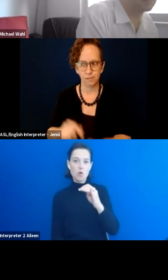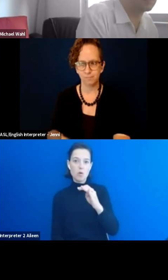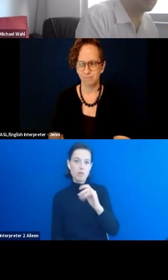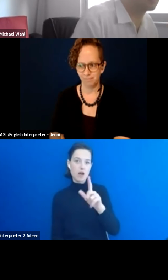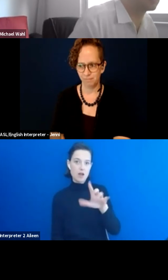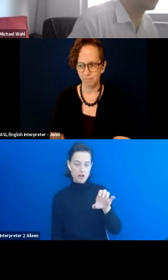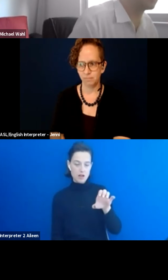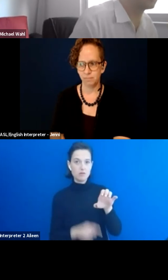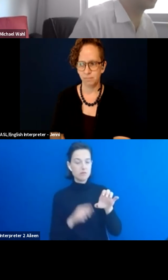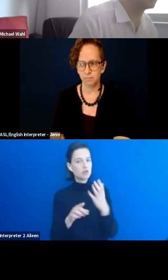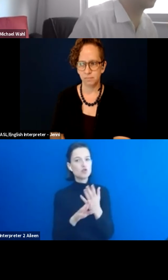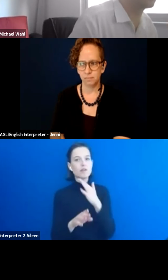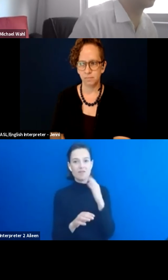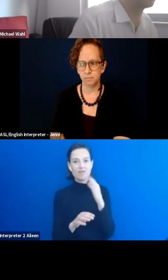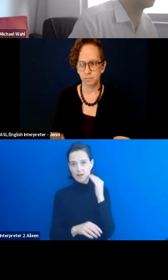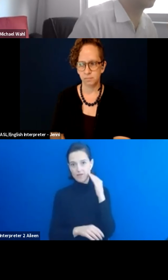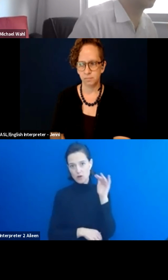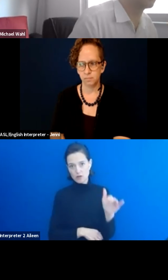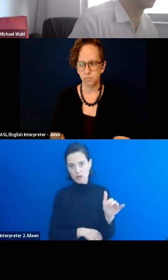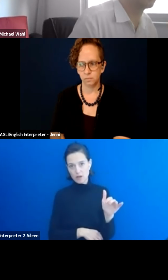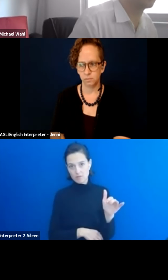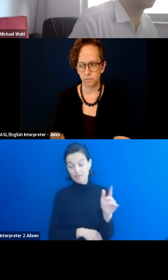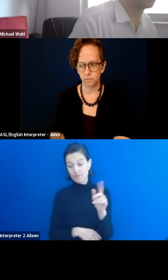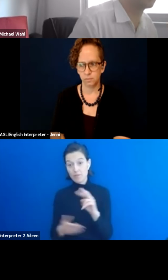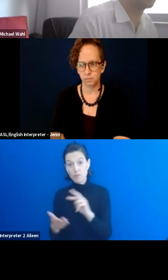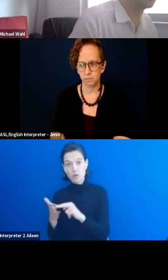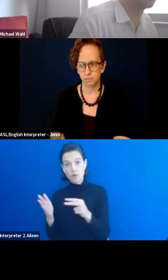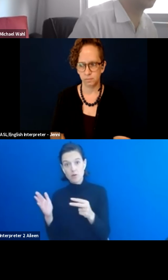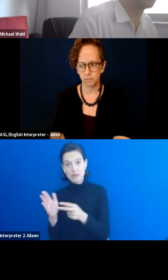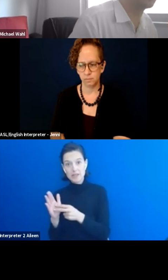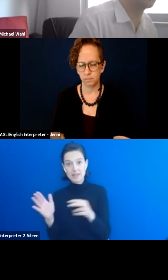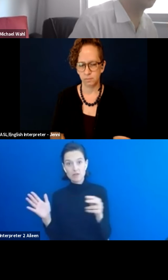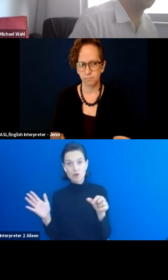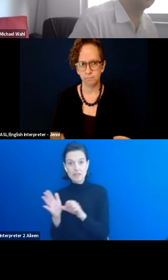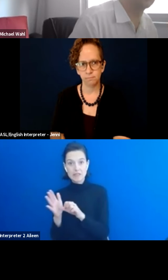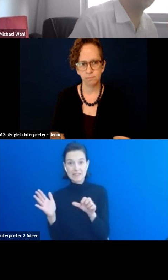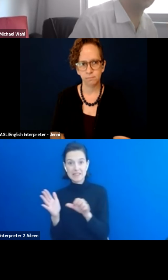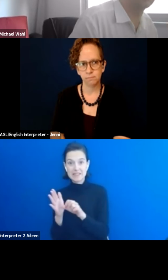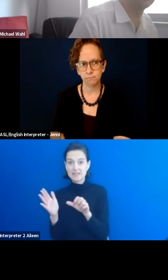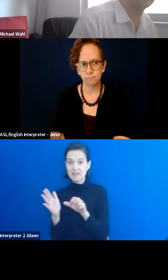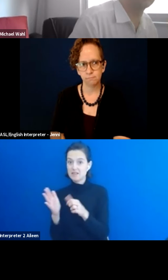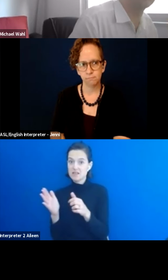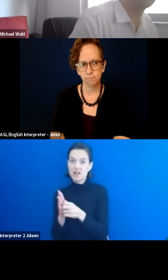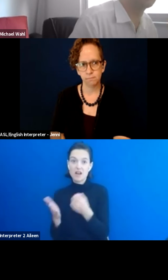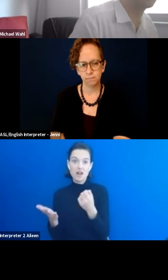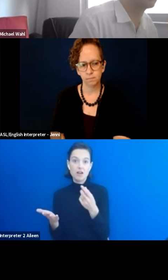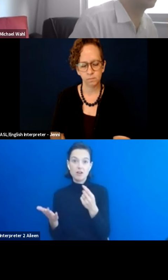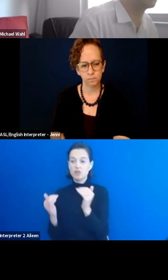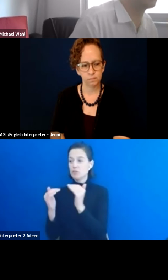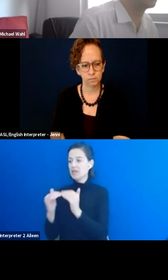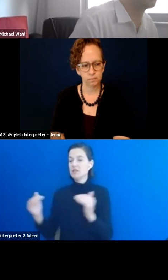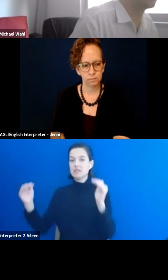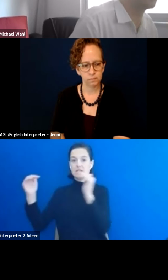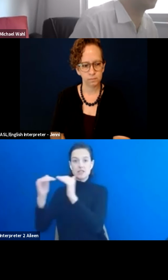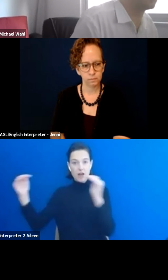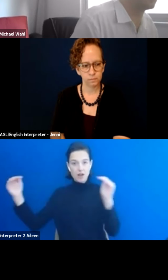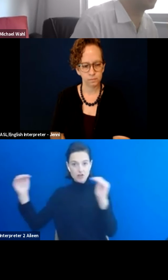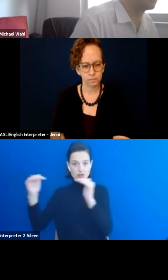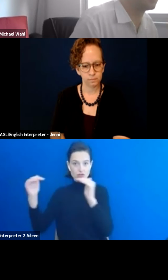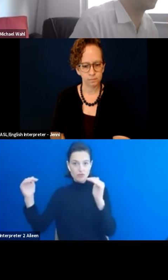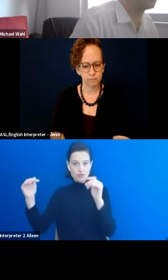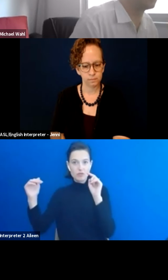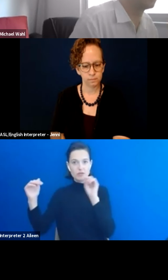Die Politik und zentral gesteuerte Etats für Unterkünfte und unterstützende